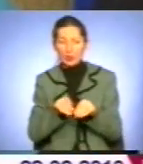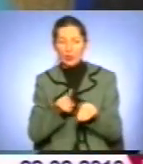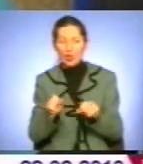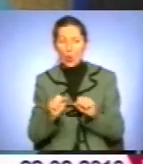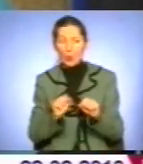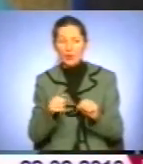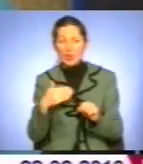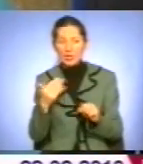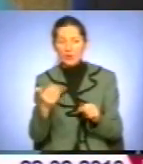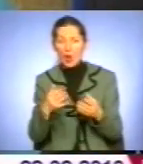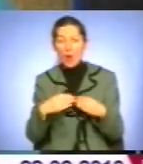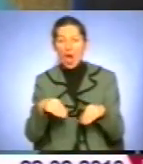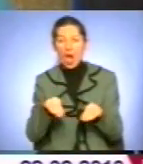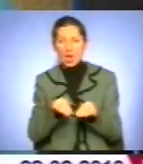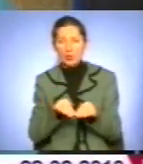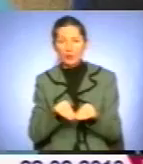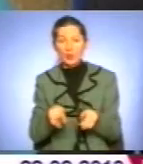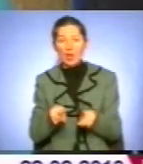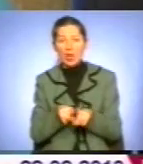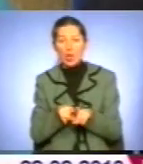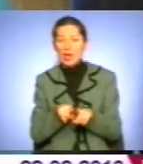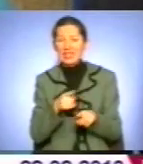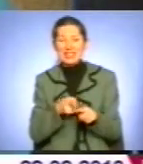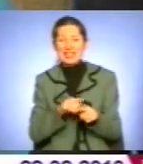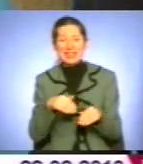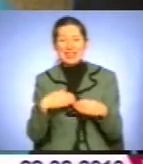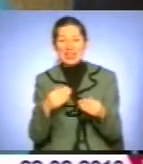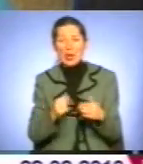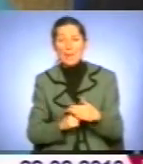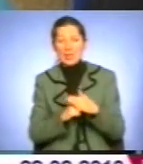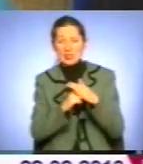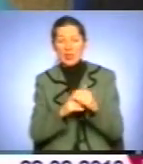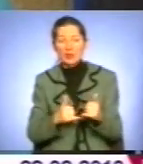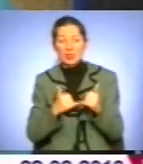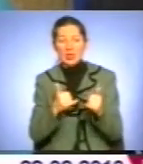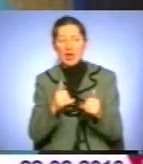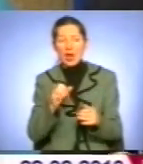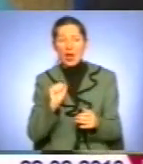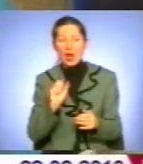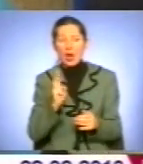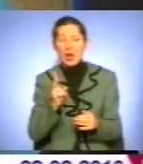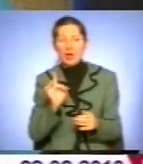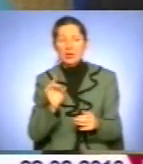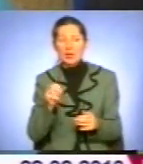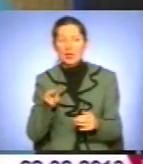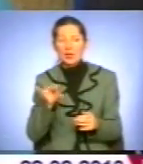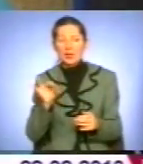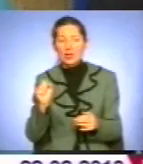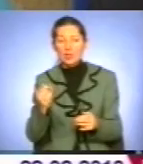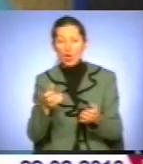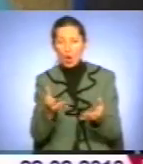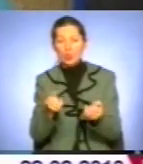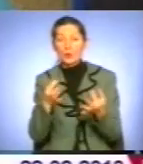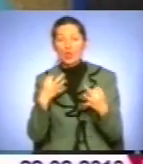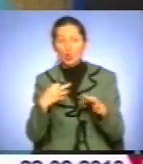з вами разом, все одно це не дає підстав для акредитації, тобто отримання дозволу інструкторів на